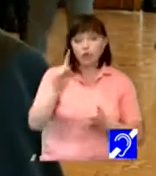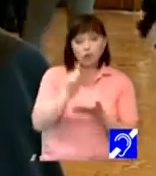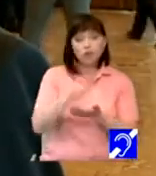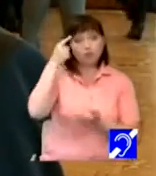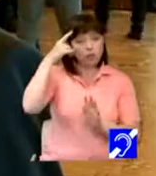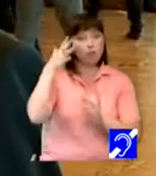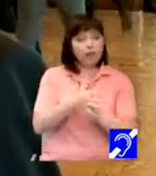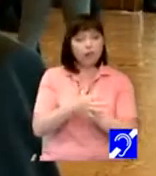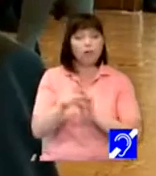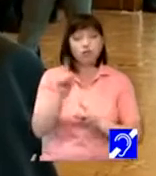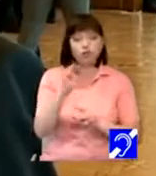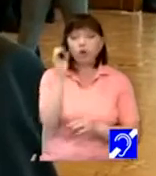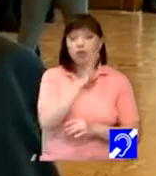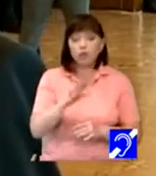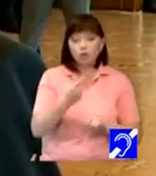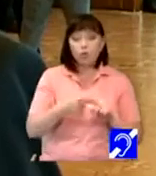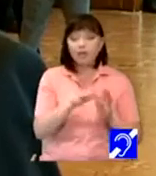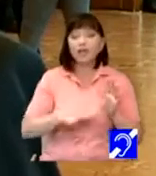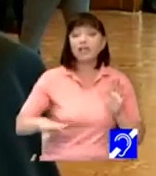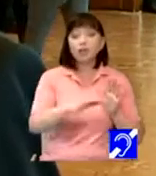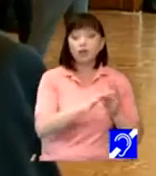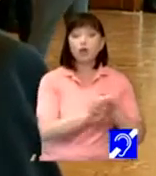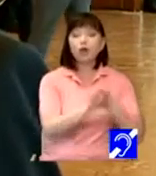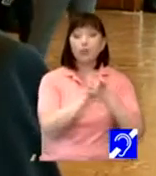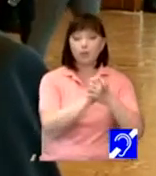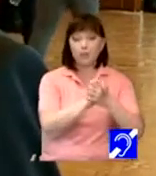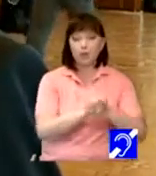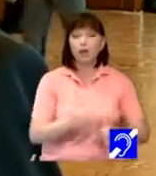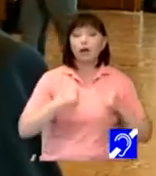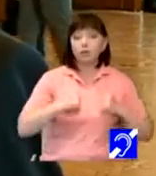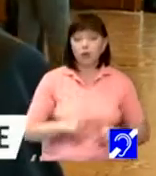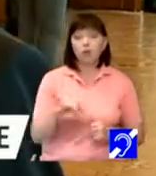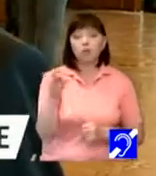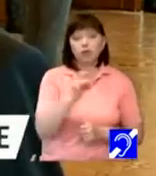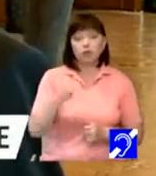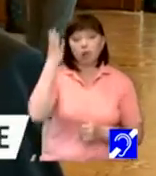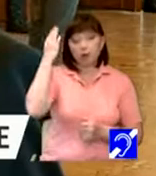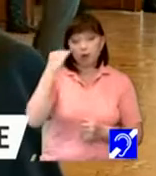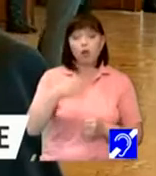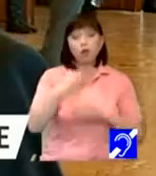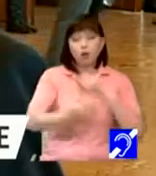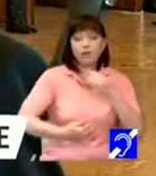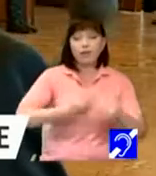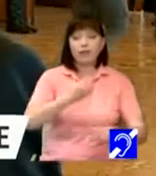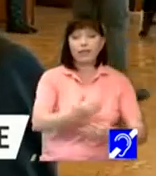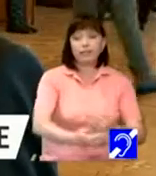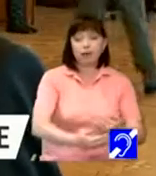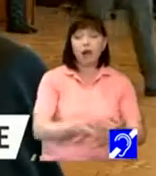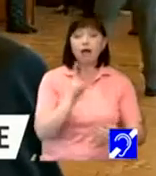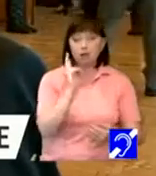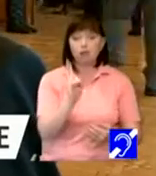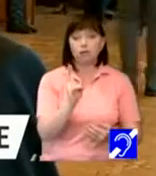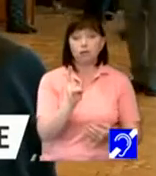că Uniunea Europeană este teritoriul păcii. Și Republica Moldova, mergând